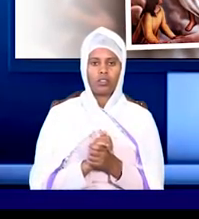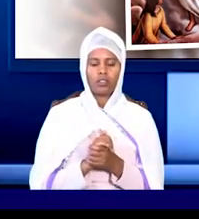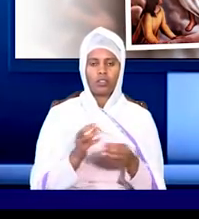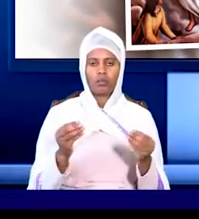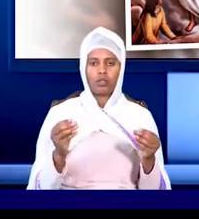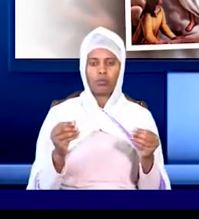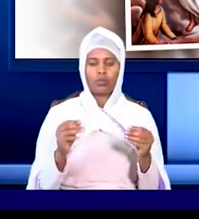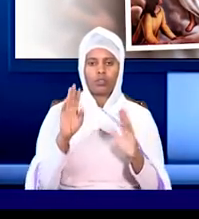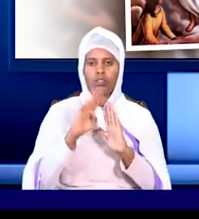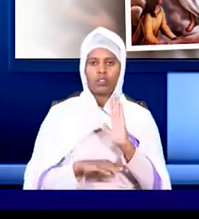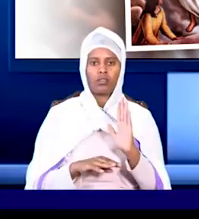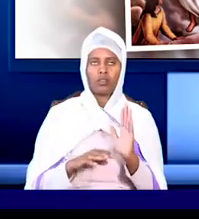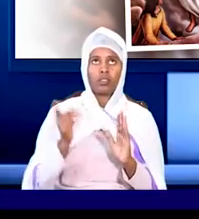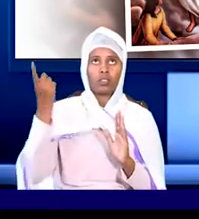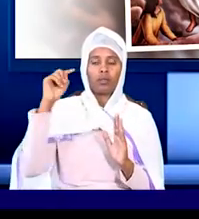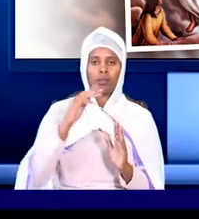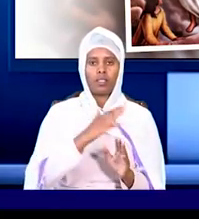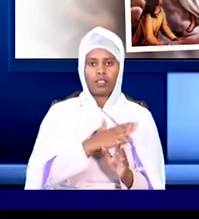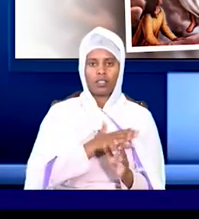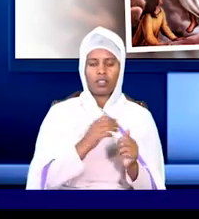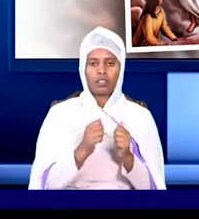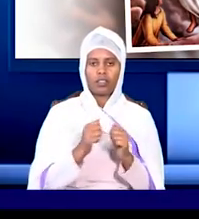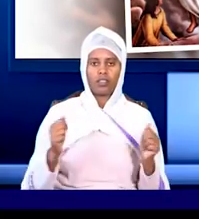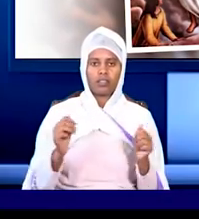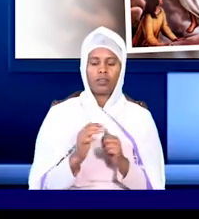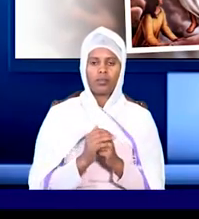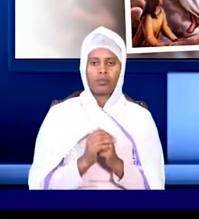ፍጡር በስቢሱ ይተርፍ ህያው ኣምላኽ ግን